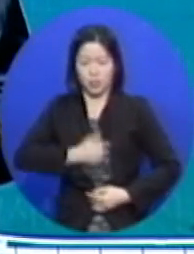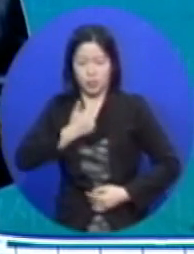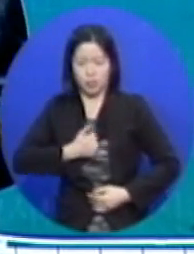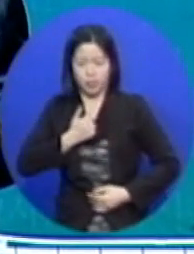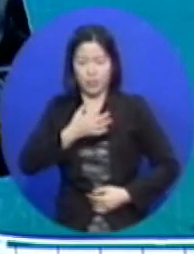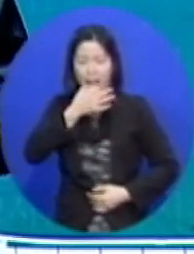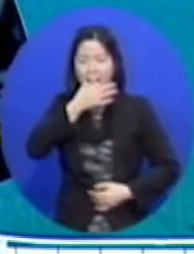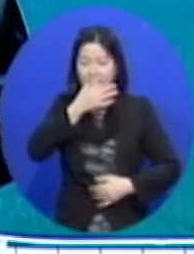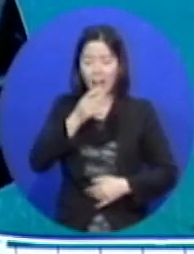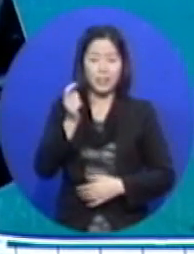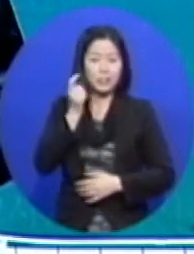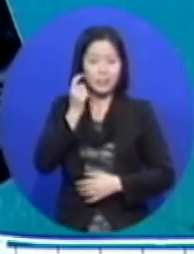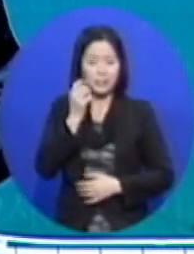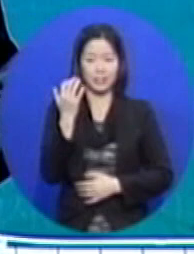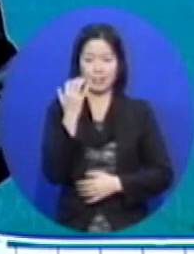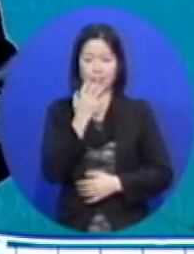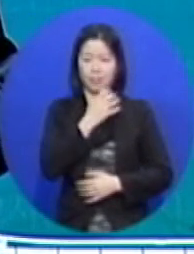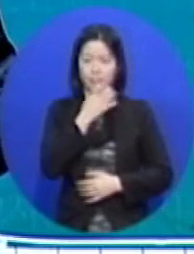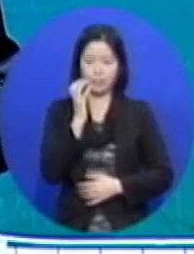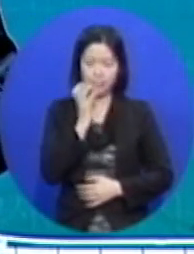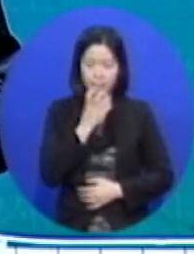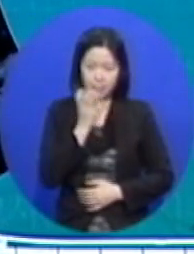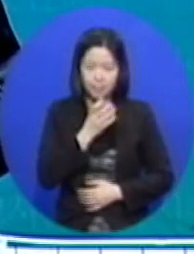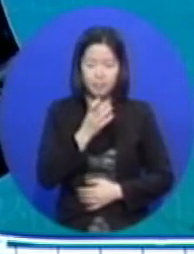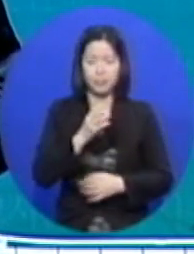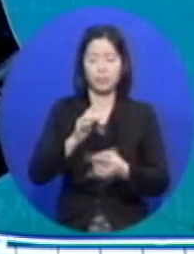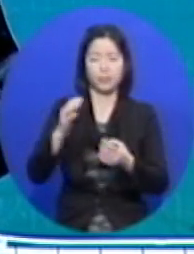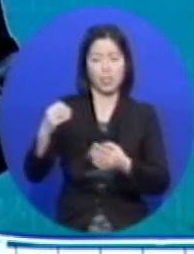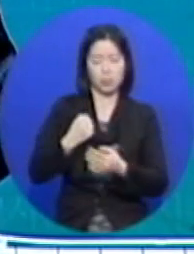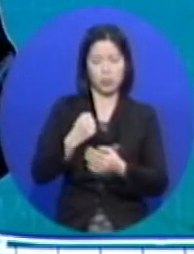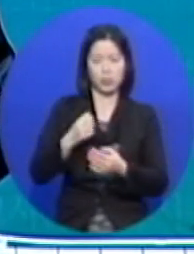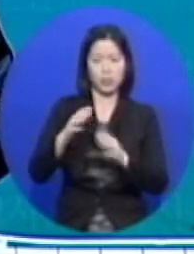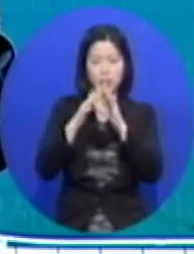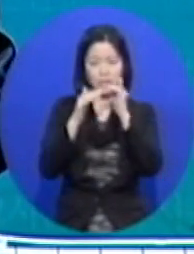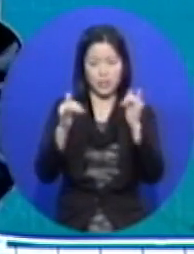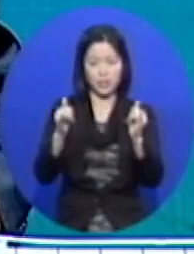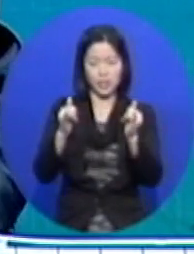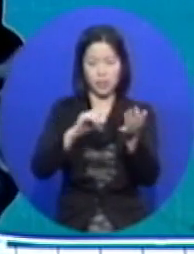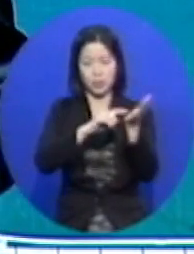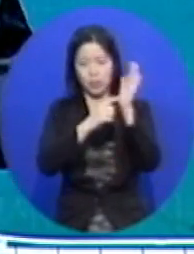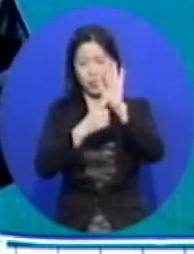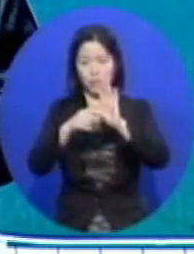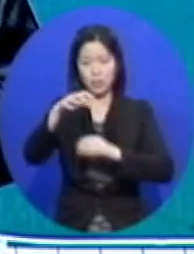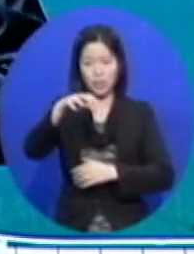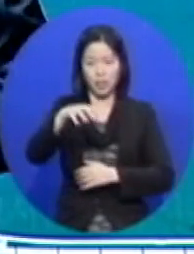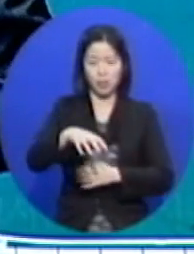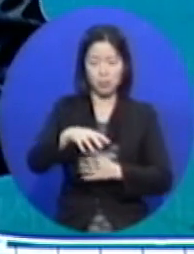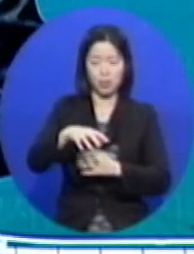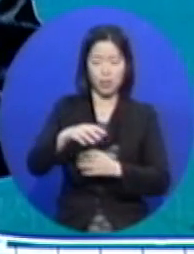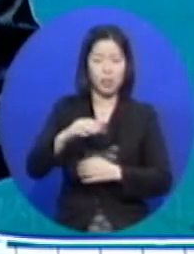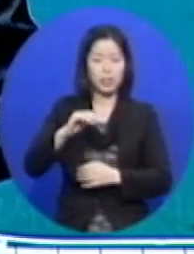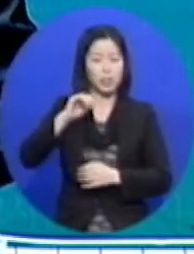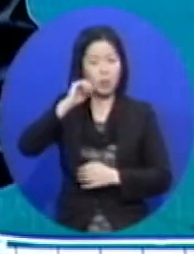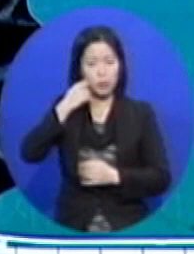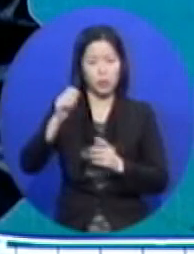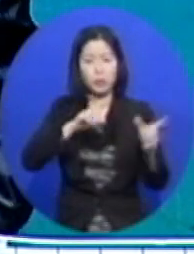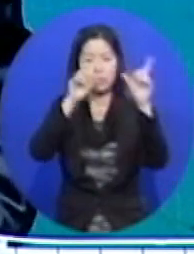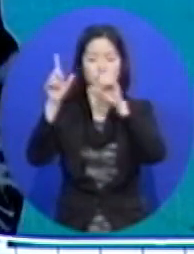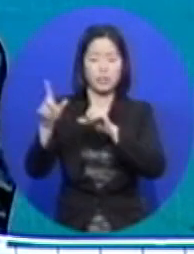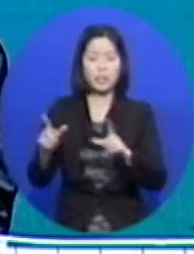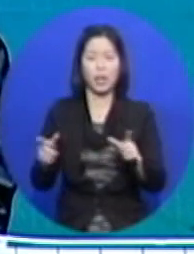거짓말 음 난 하므로 정말 사람들 앞에 드러내 놓고 하기 부끄러운 삶을 실제로 내가 살고 있다면